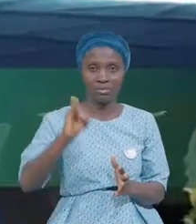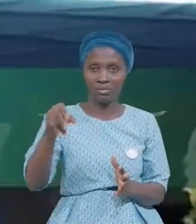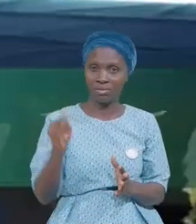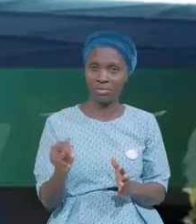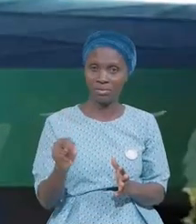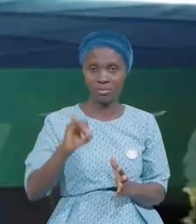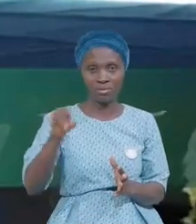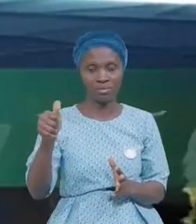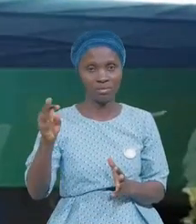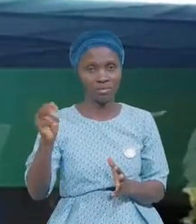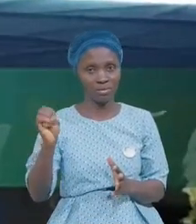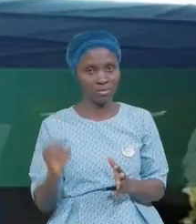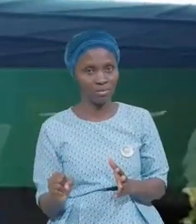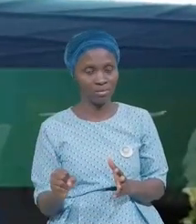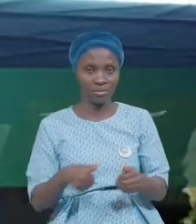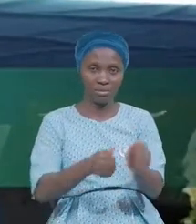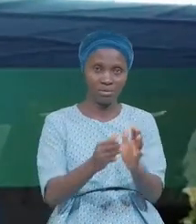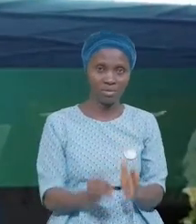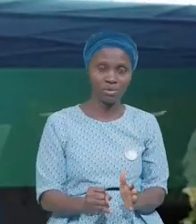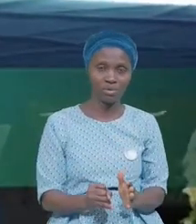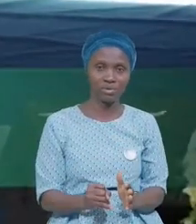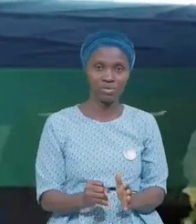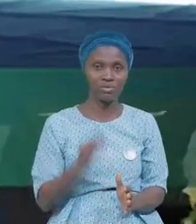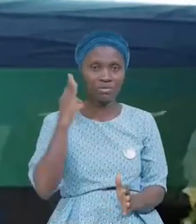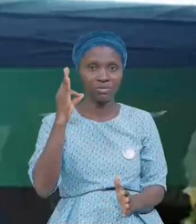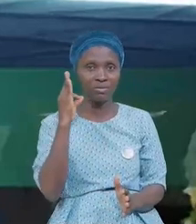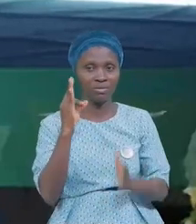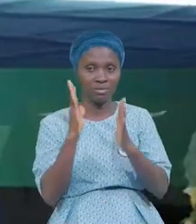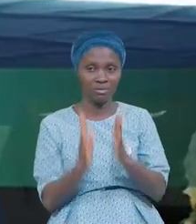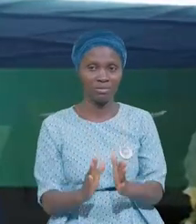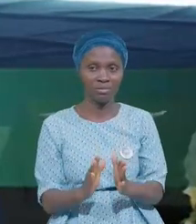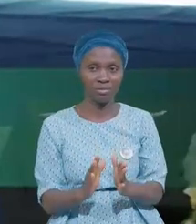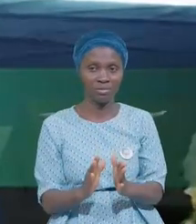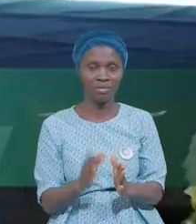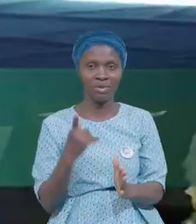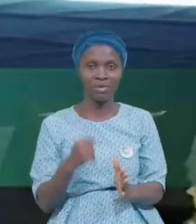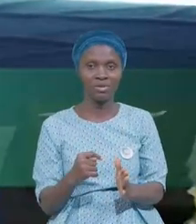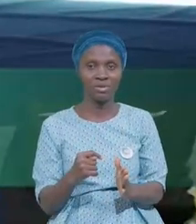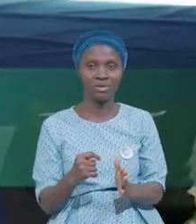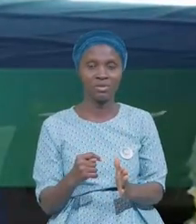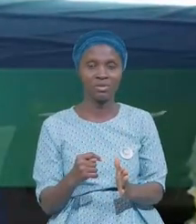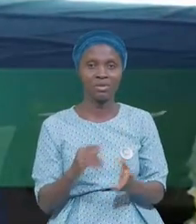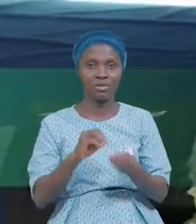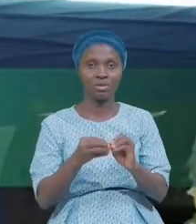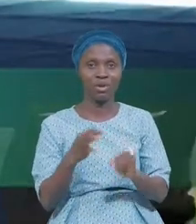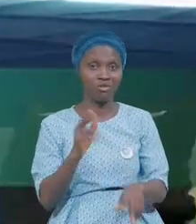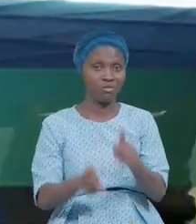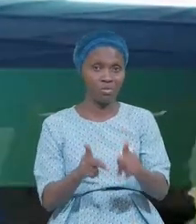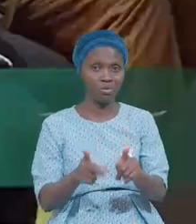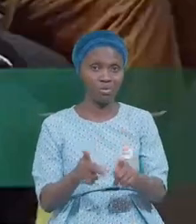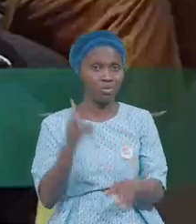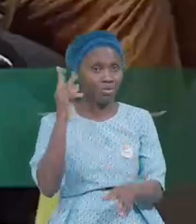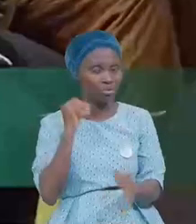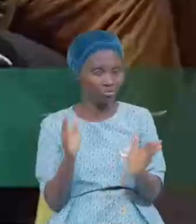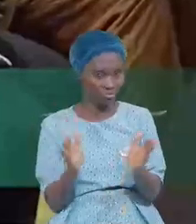les apôtres ont servi, ont vécu, la population était très petite.